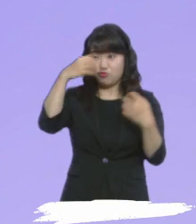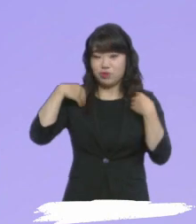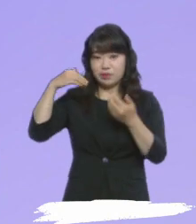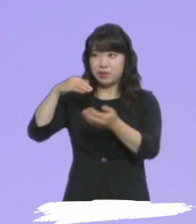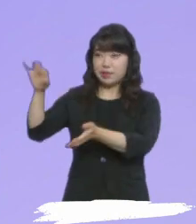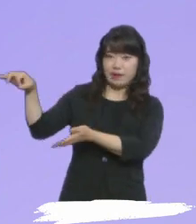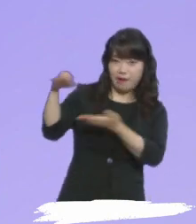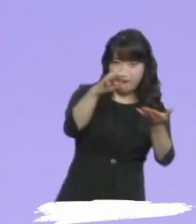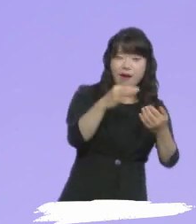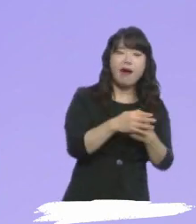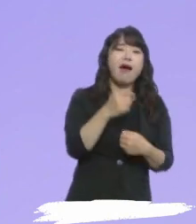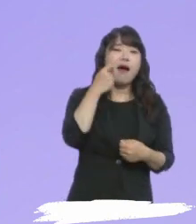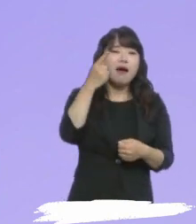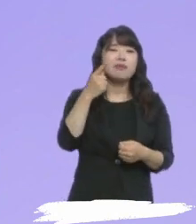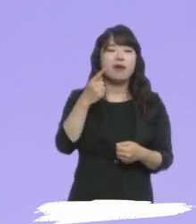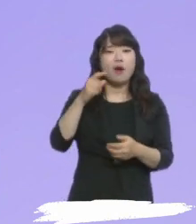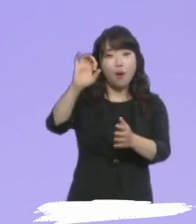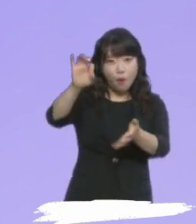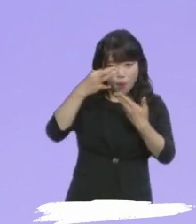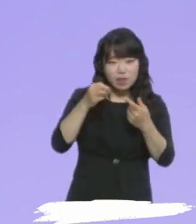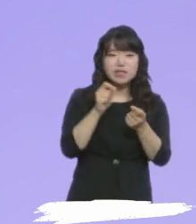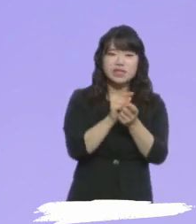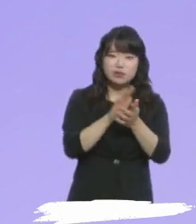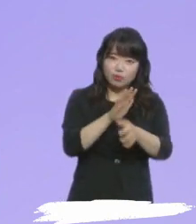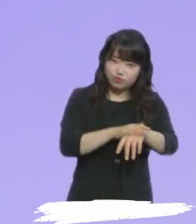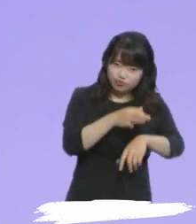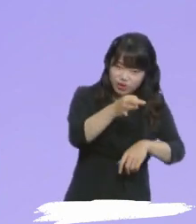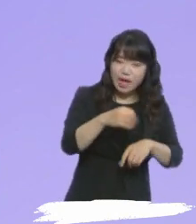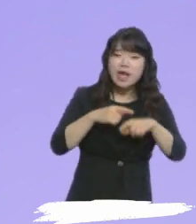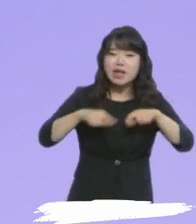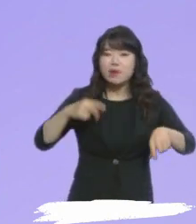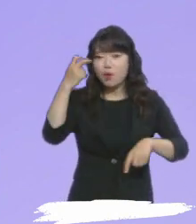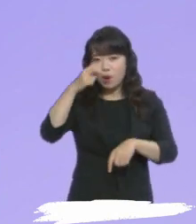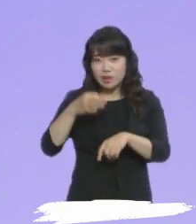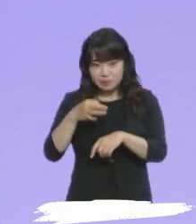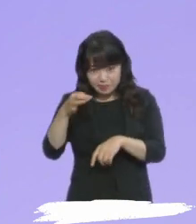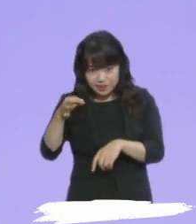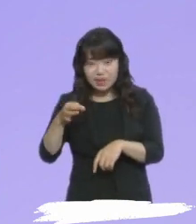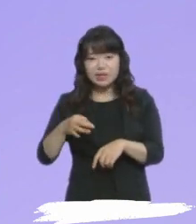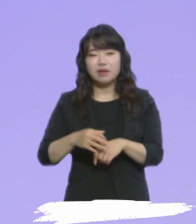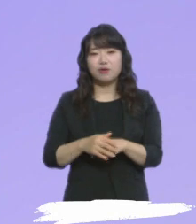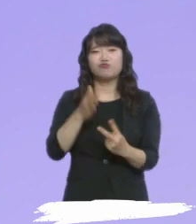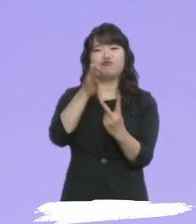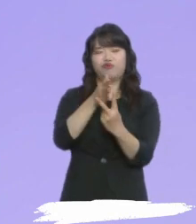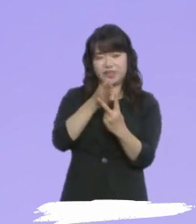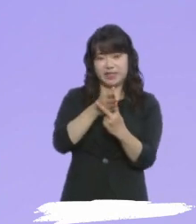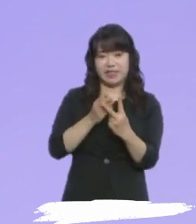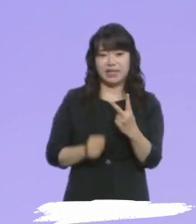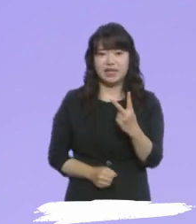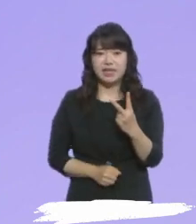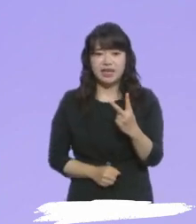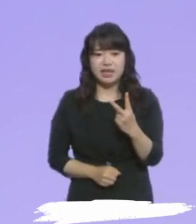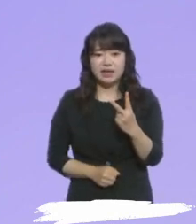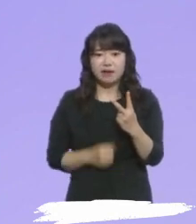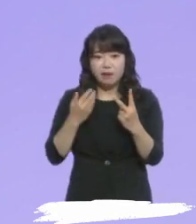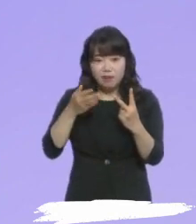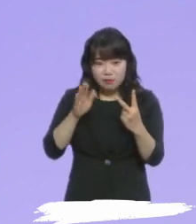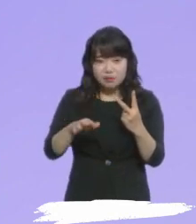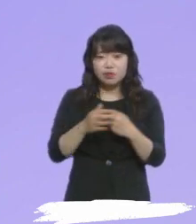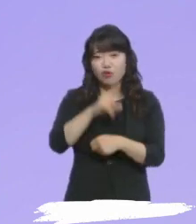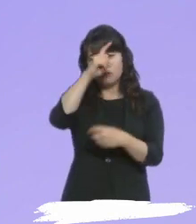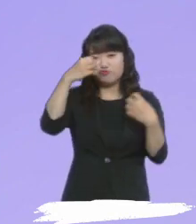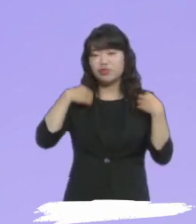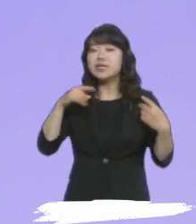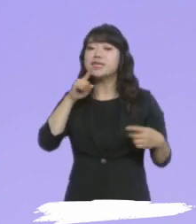인력비는 한 달치 월급인 직접 비용과 일반 관리 비용인 간접 비용으로 구분됩니다. 직접 비용은